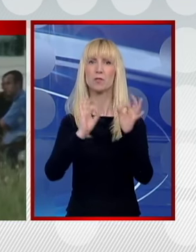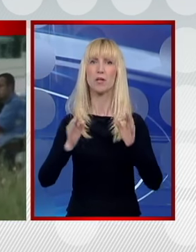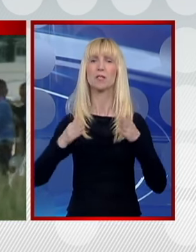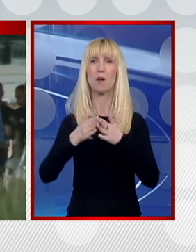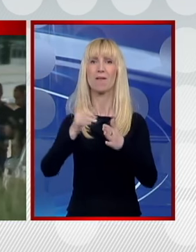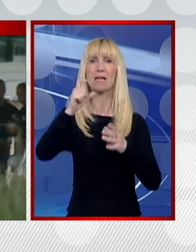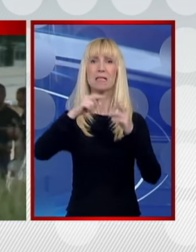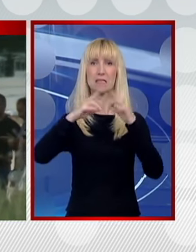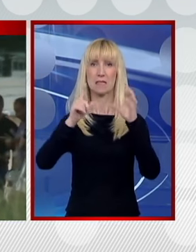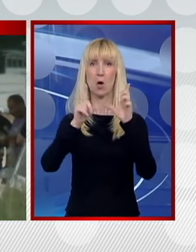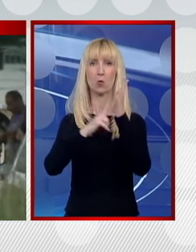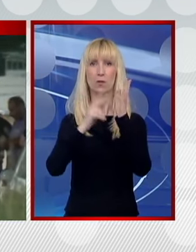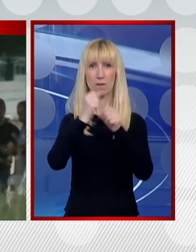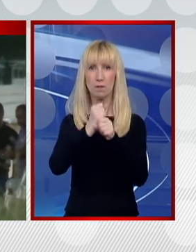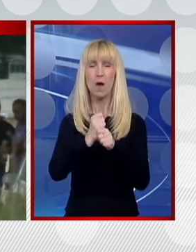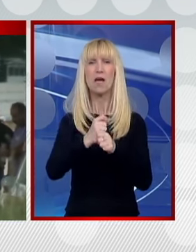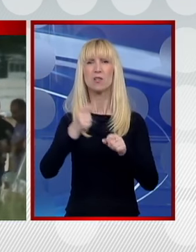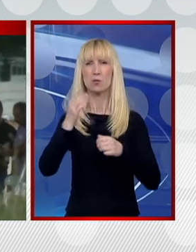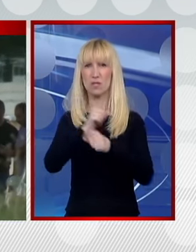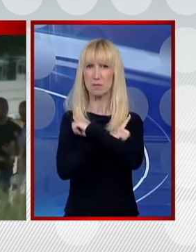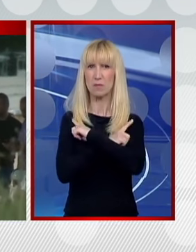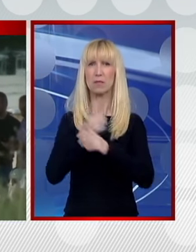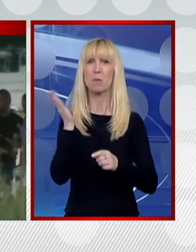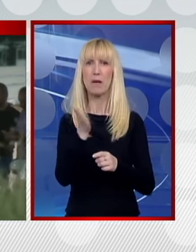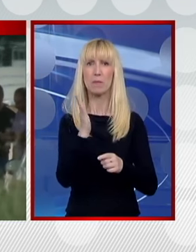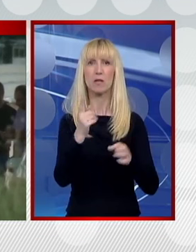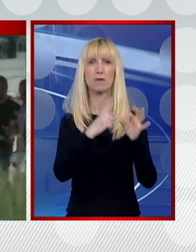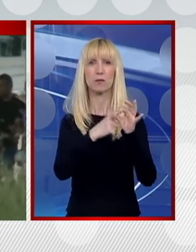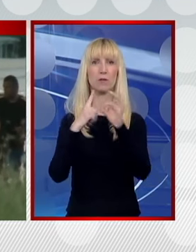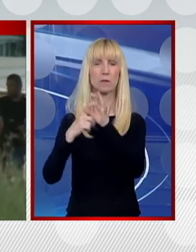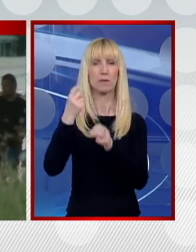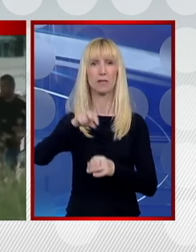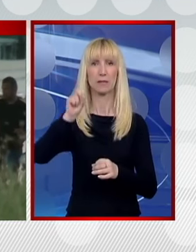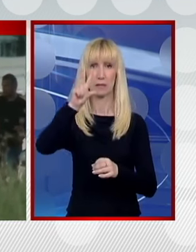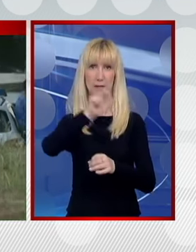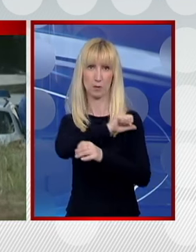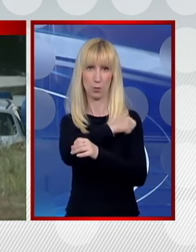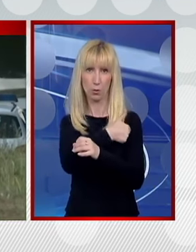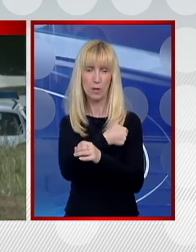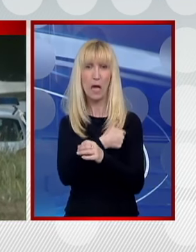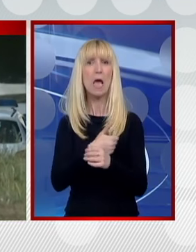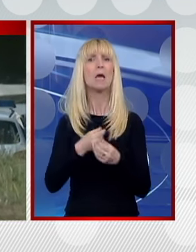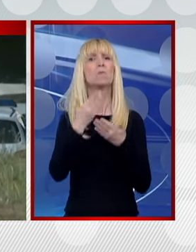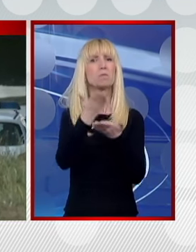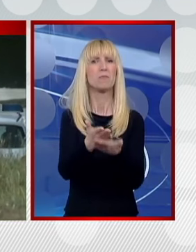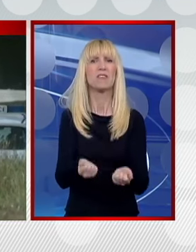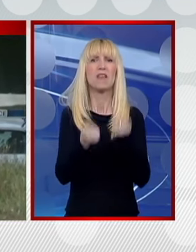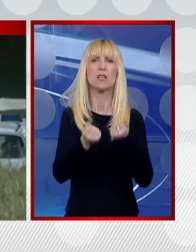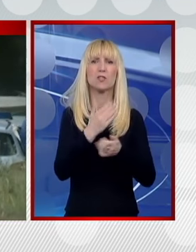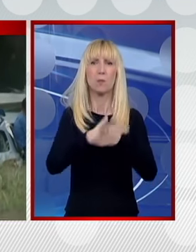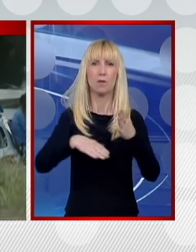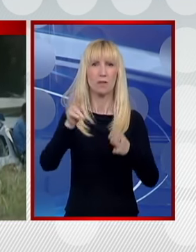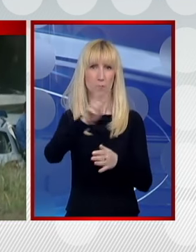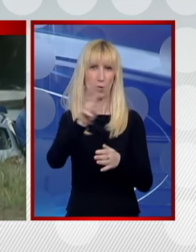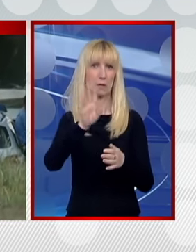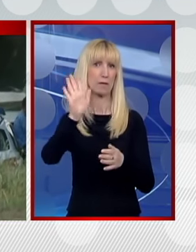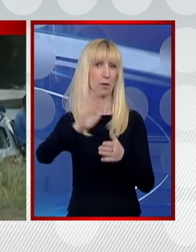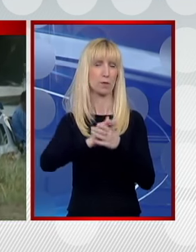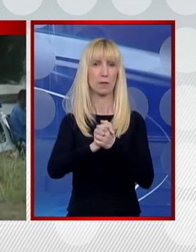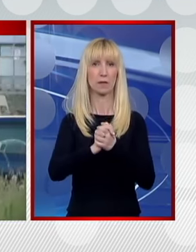Splava Sound, jer su na smrt prebili Fedora Frimermana 2013. godine i naneli teške povrede dvojici njegovih